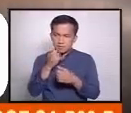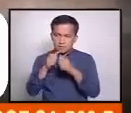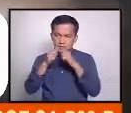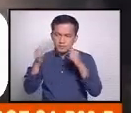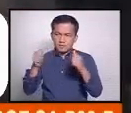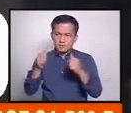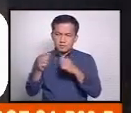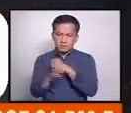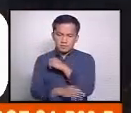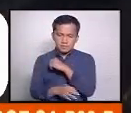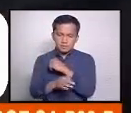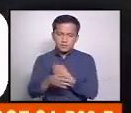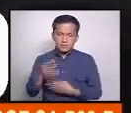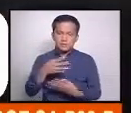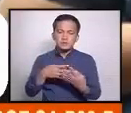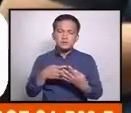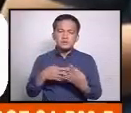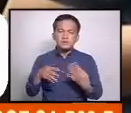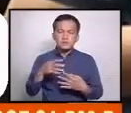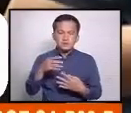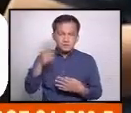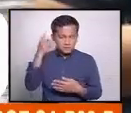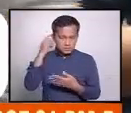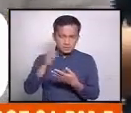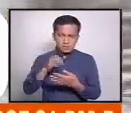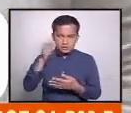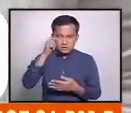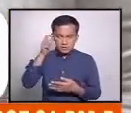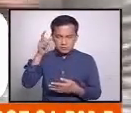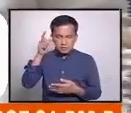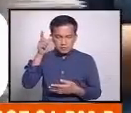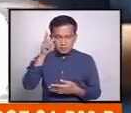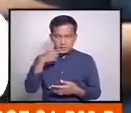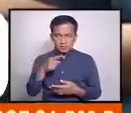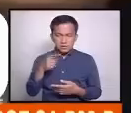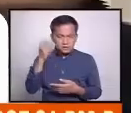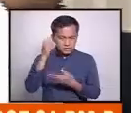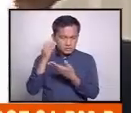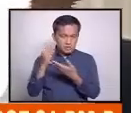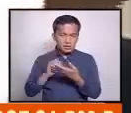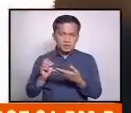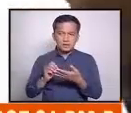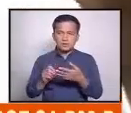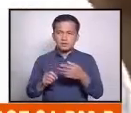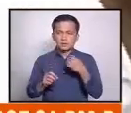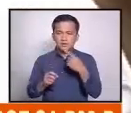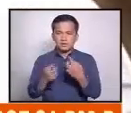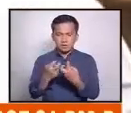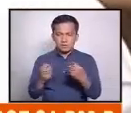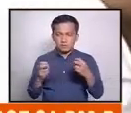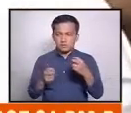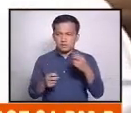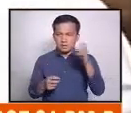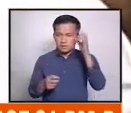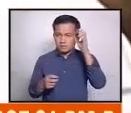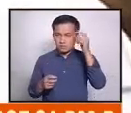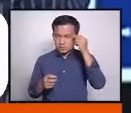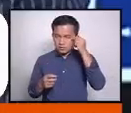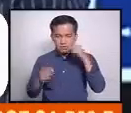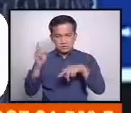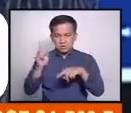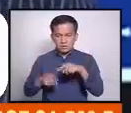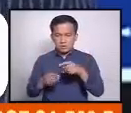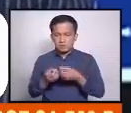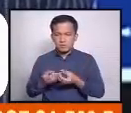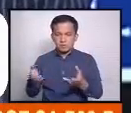Foreign Affairs Secretary Teddy Boy Locsin at Secretary to the Cabinet Carlo Nograles na hindi ito pwedeng ipatupad dahil walang